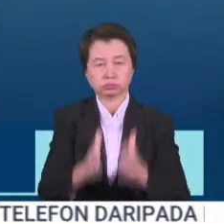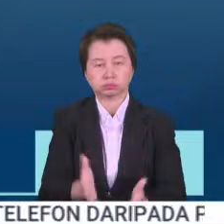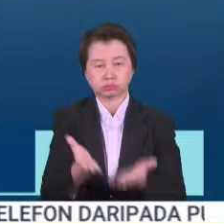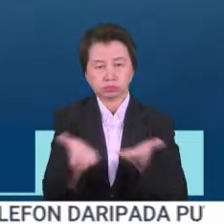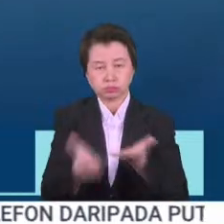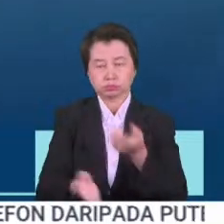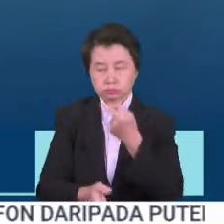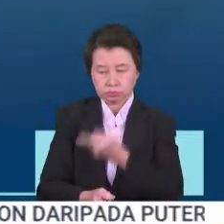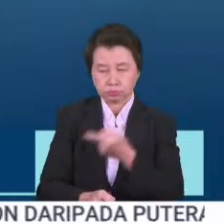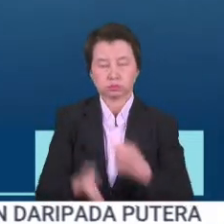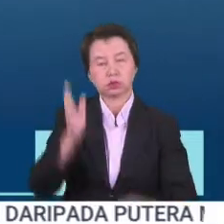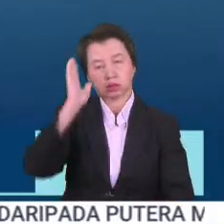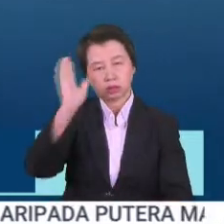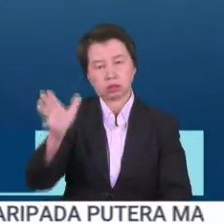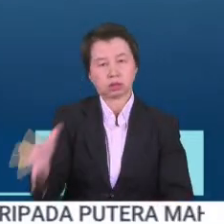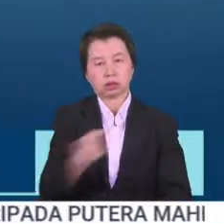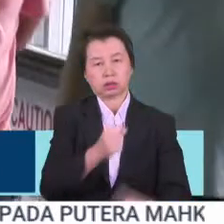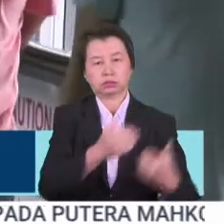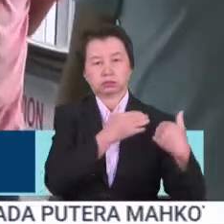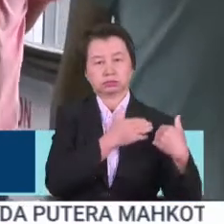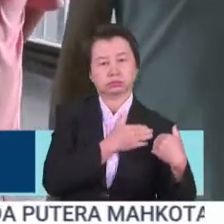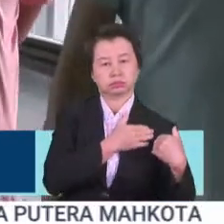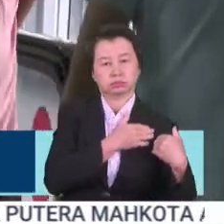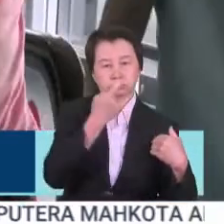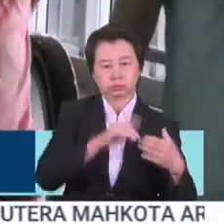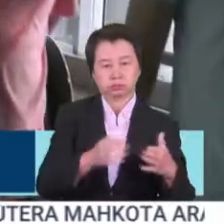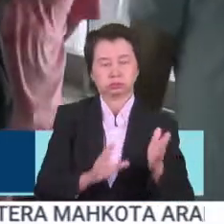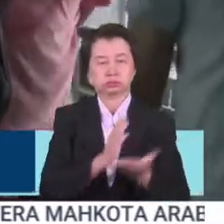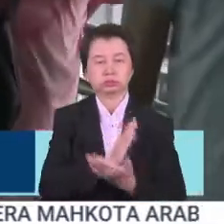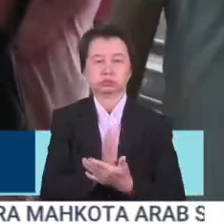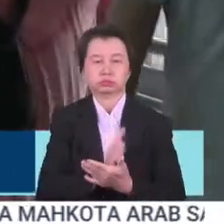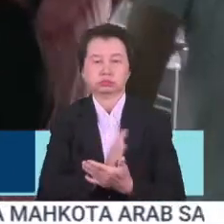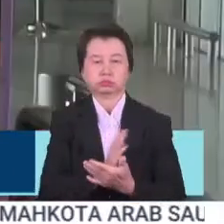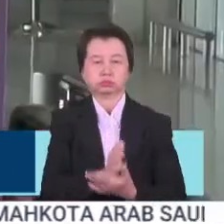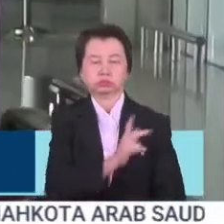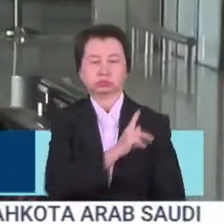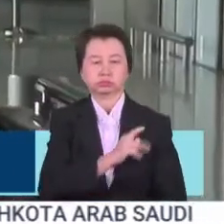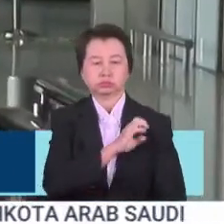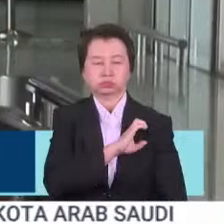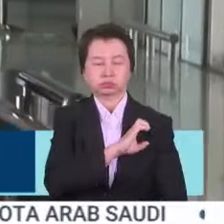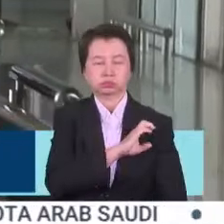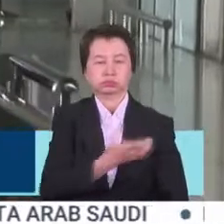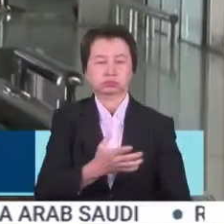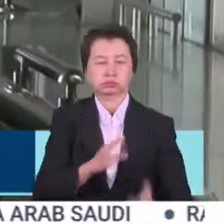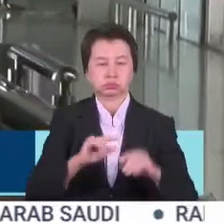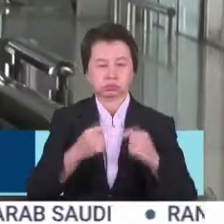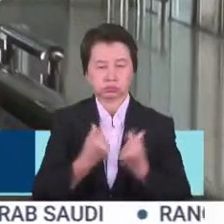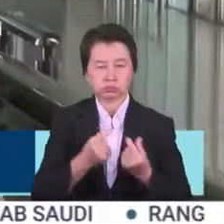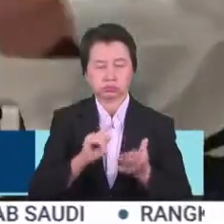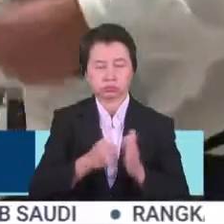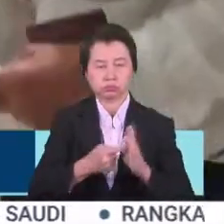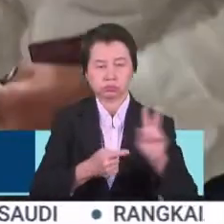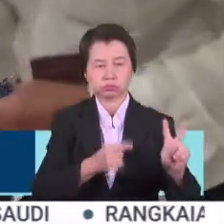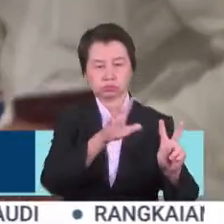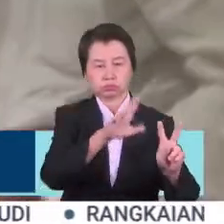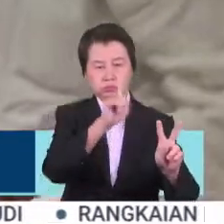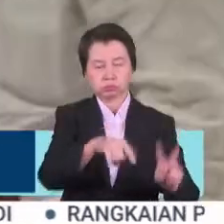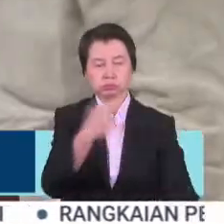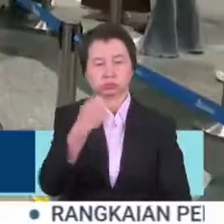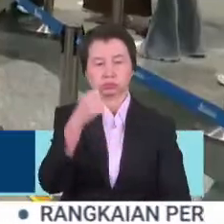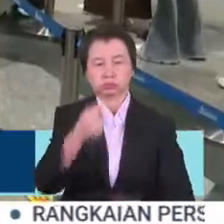Muhammad Rastam Shahrom akan mengambil alih peranan sebagai pemangku Ketua Pegawai Eksekutif Kumpulan berkuat kuasa 25 Oktober tahun